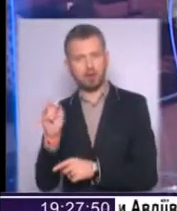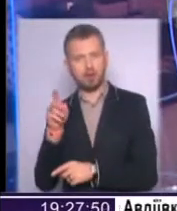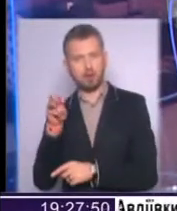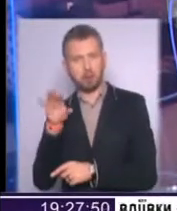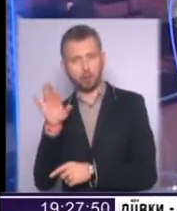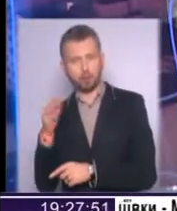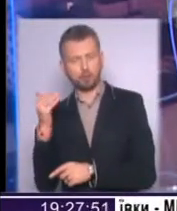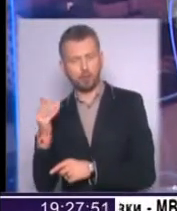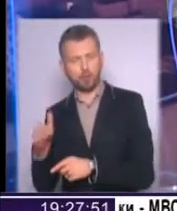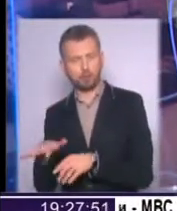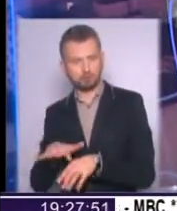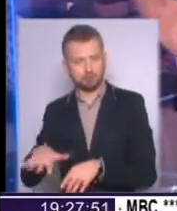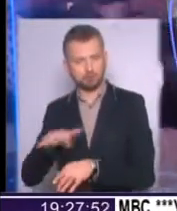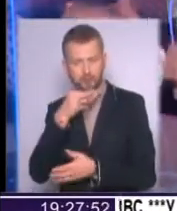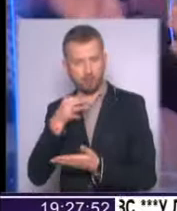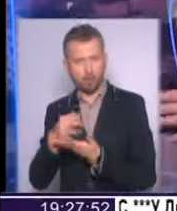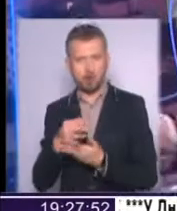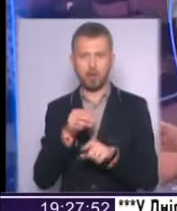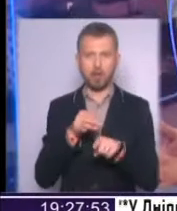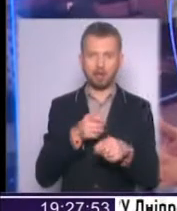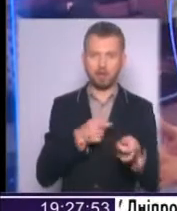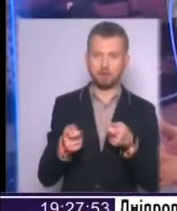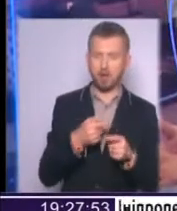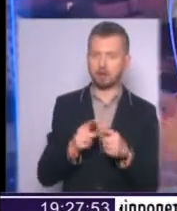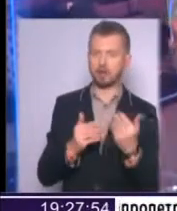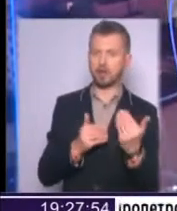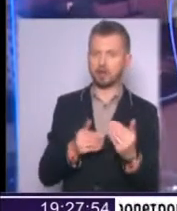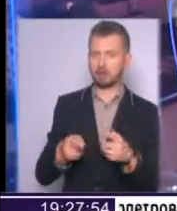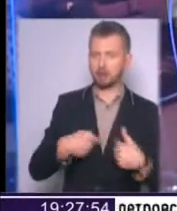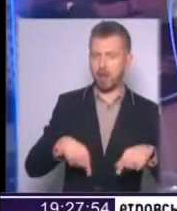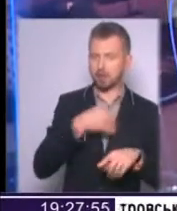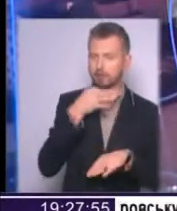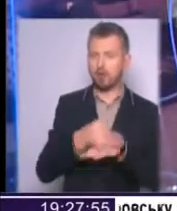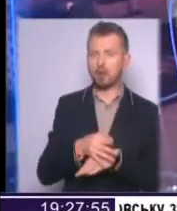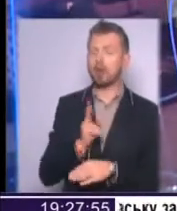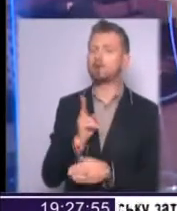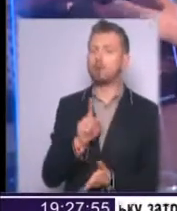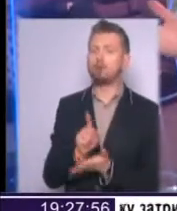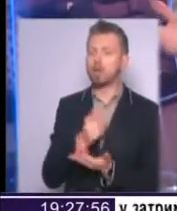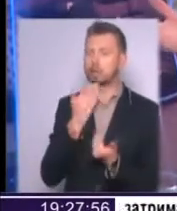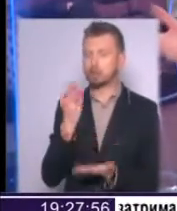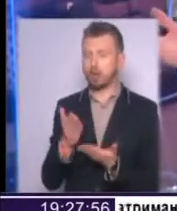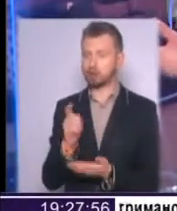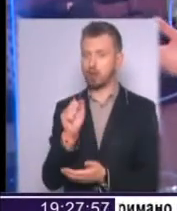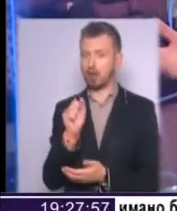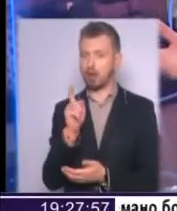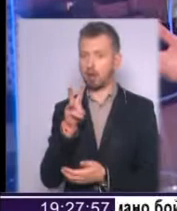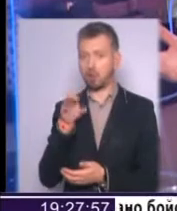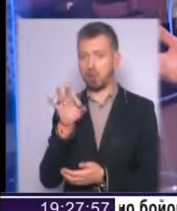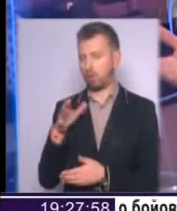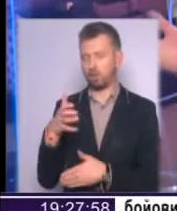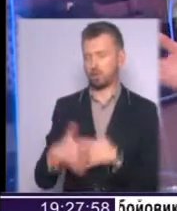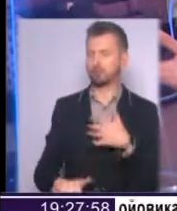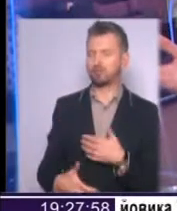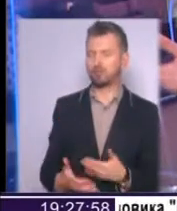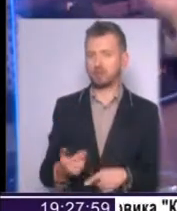якби ділянка відповідальності, а це влада, це її ділянка відповідальності. До кого вони мали звернутися, якщо Ахметов, наприклад, не реагує абсолютно на